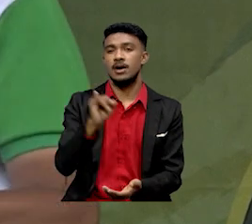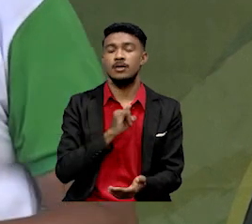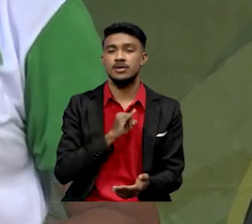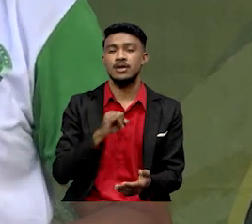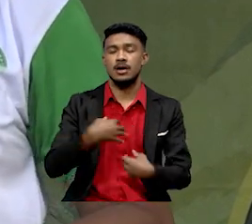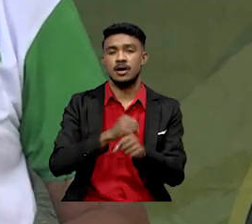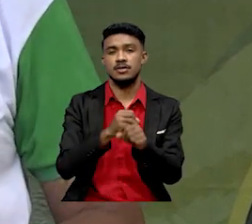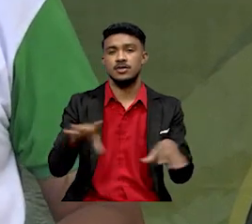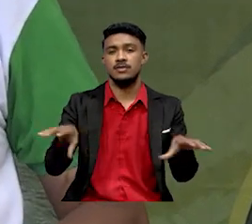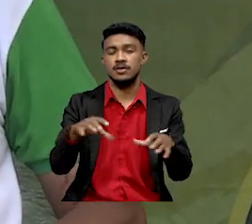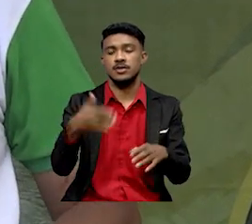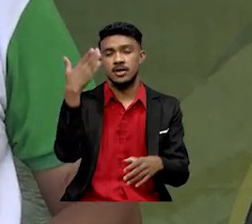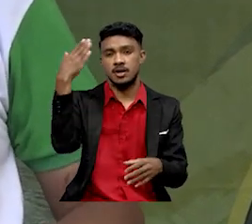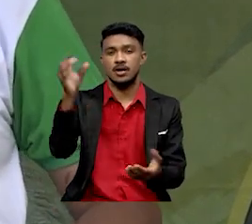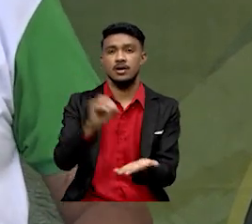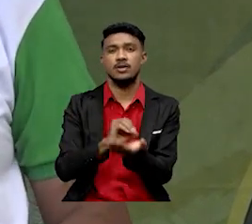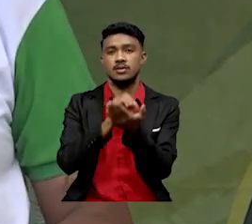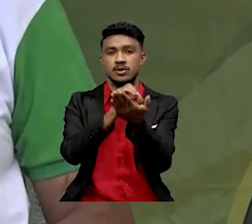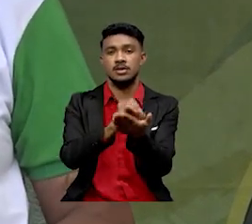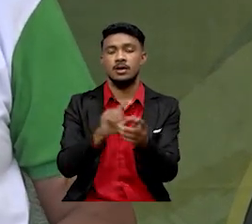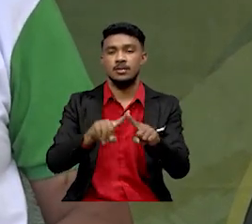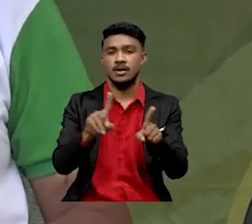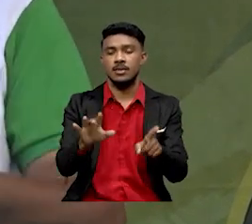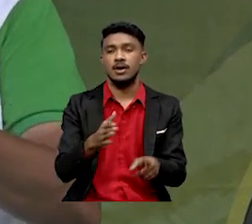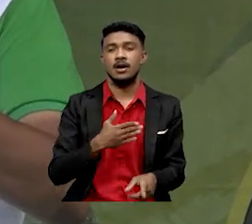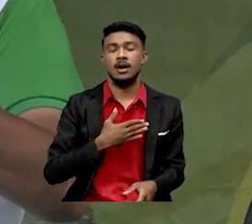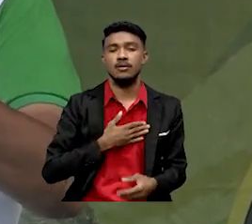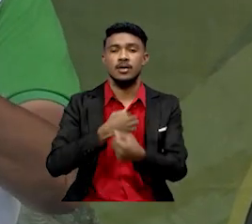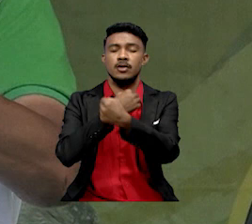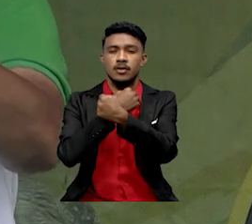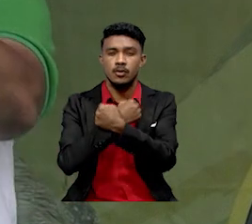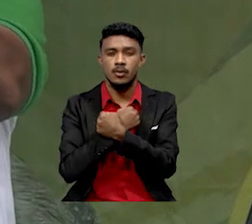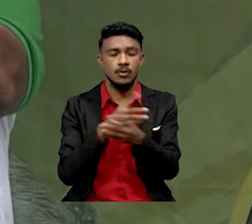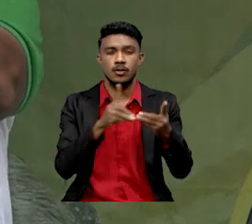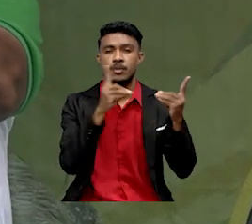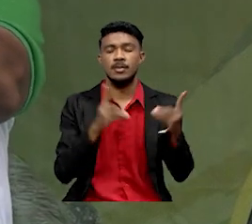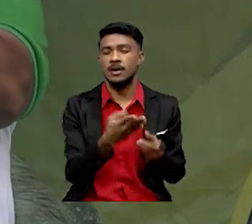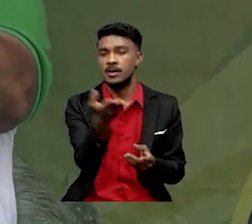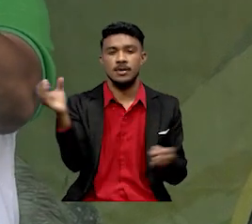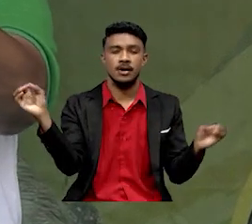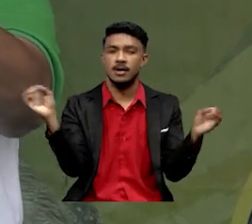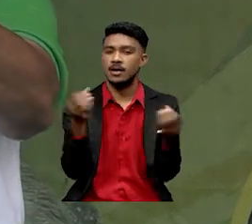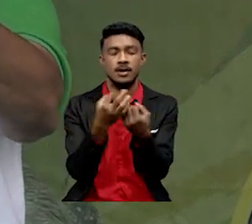nekanar iha ulpusi. Mebe hau nyondomin ba ini lai hal roh.